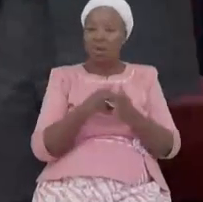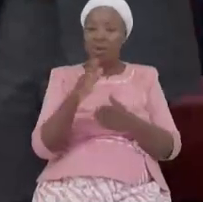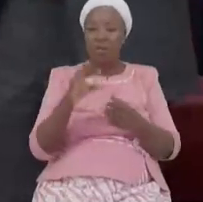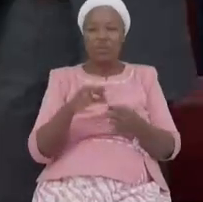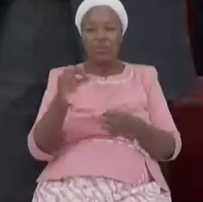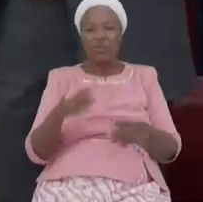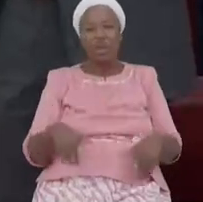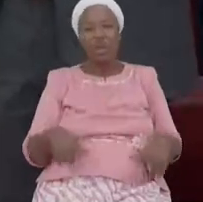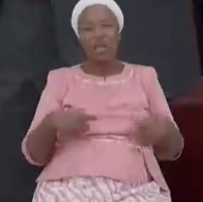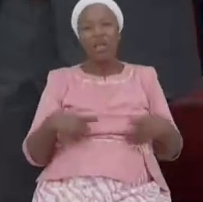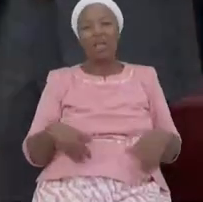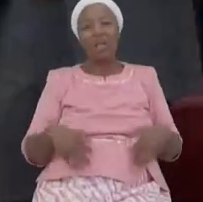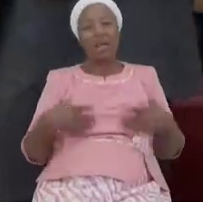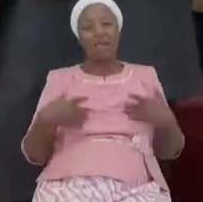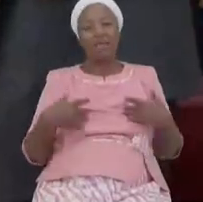Seigneur,